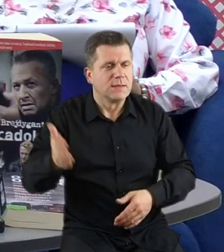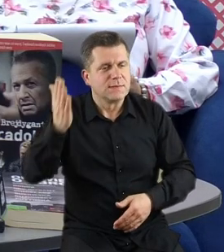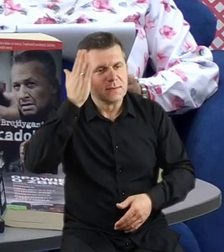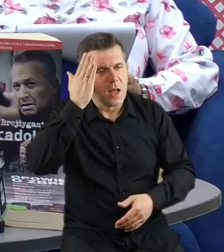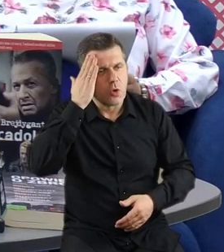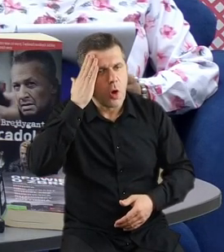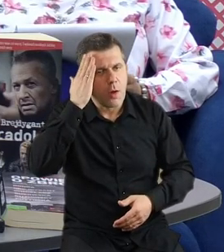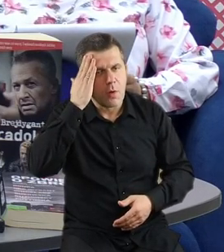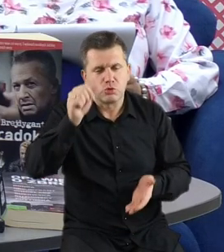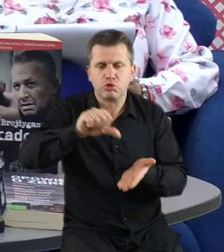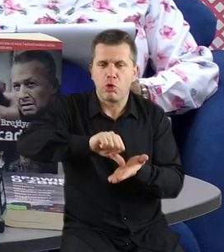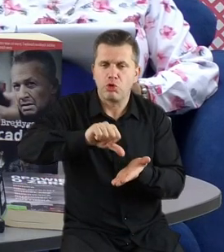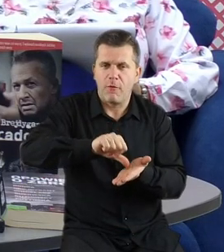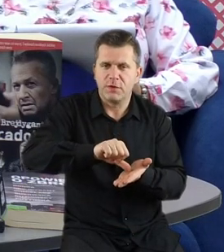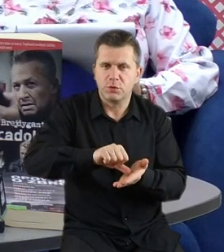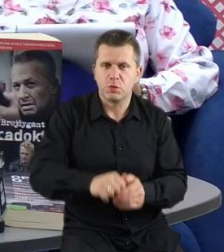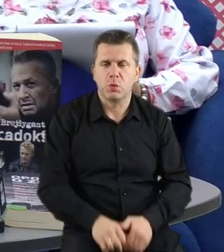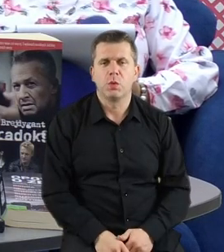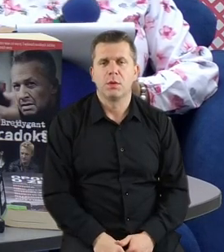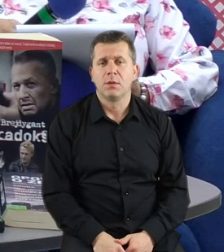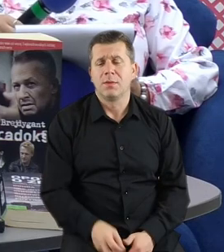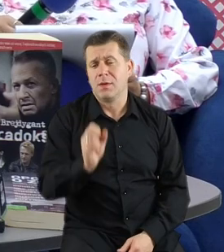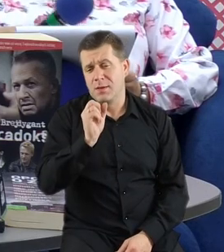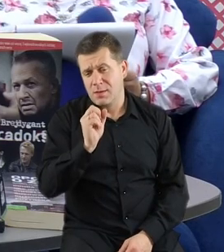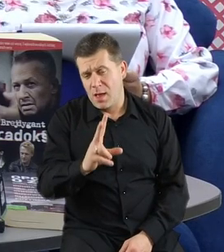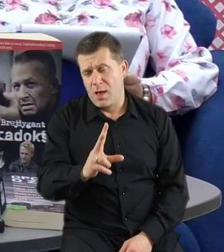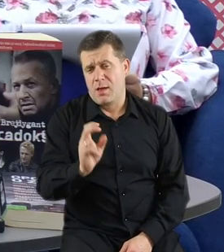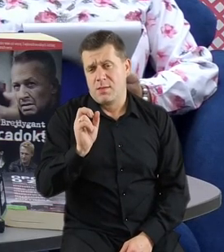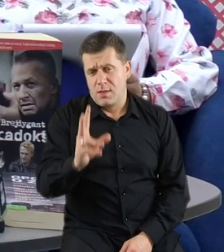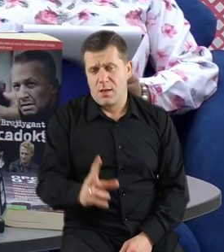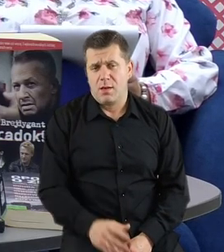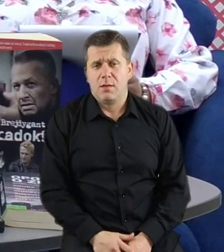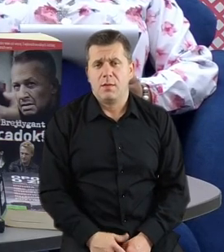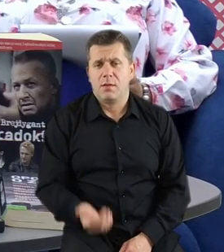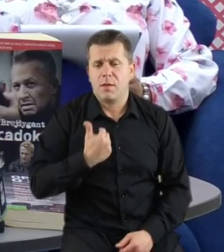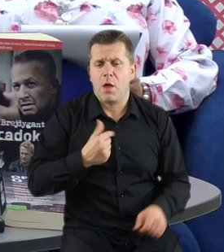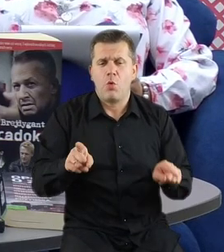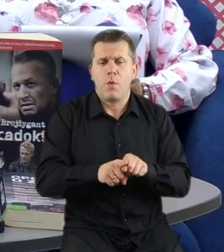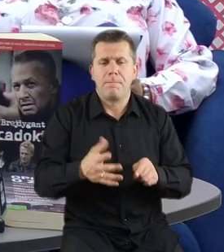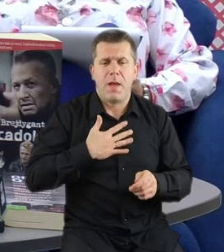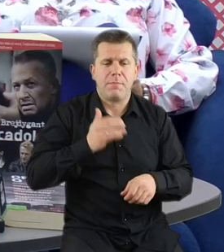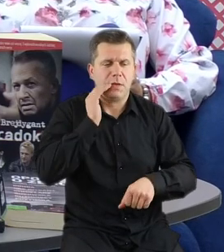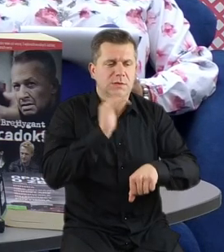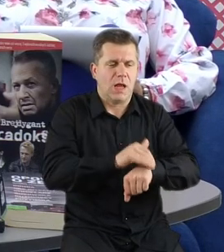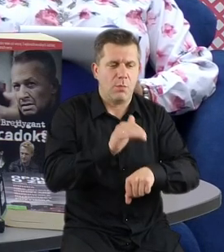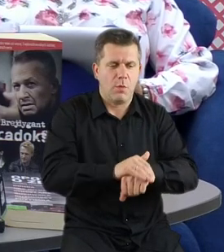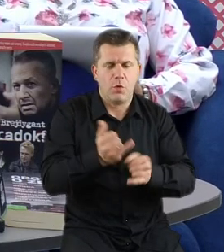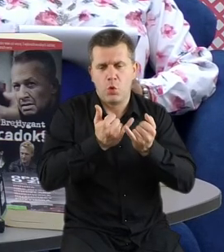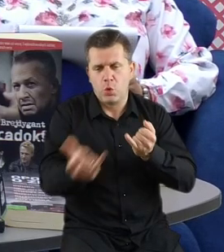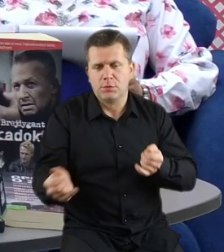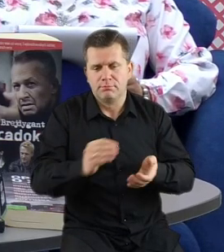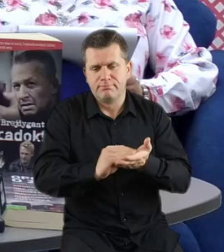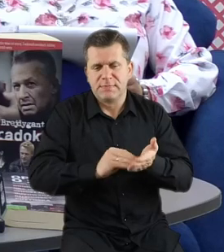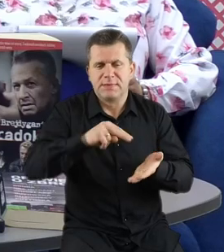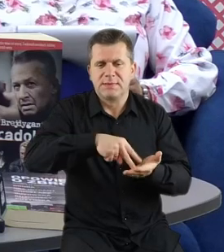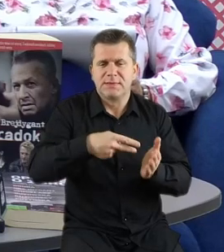Znajomość w środowisku, no tak, no bo ponieważ ja równolegle mam zamówienia różne i piszę